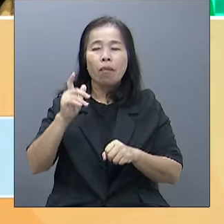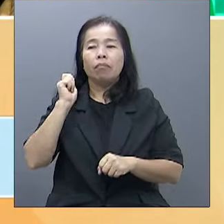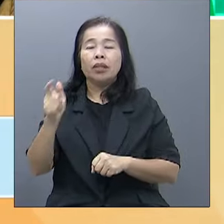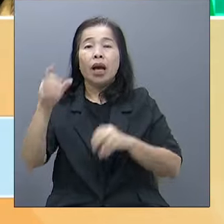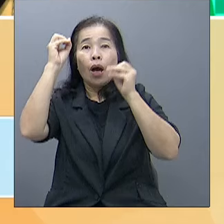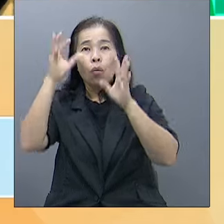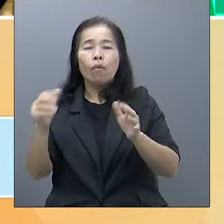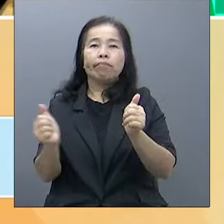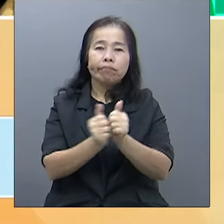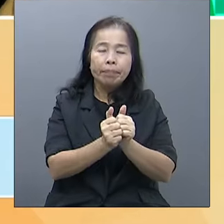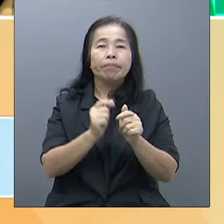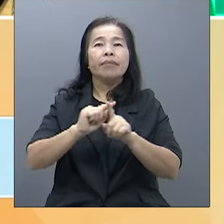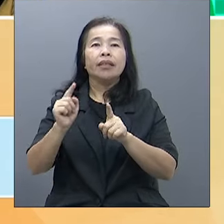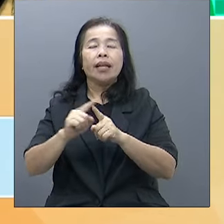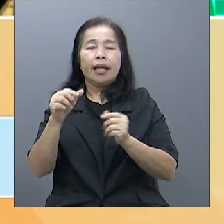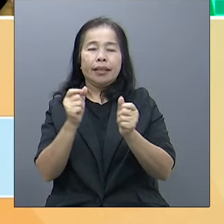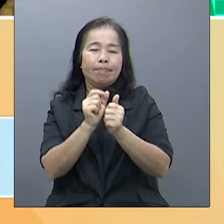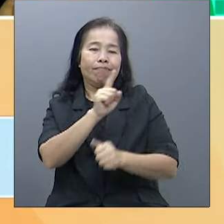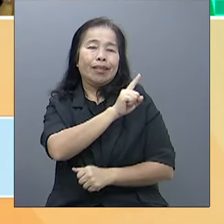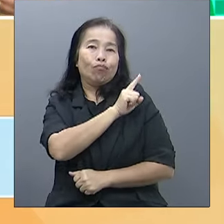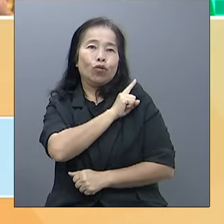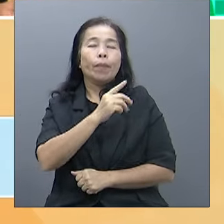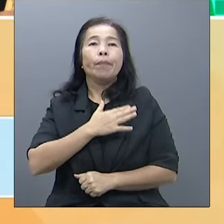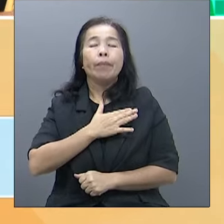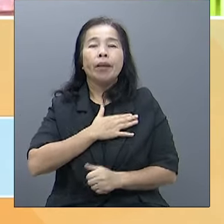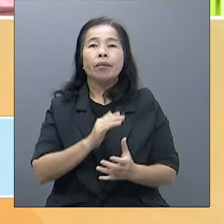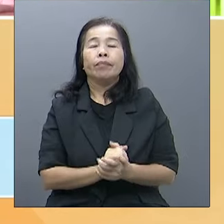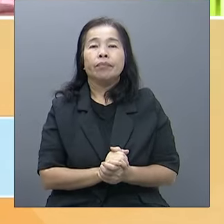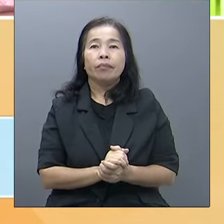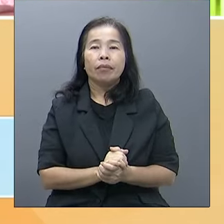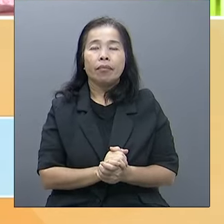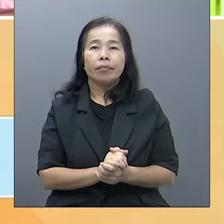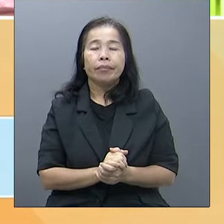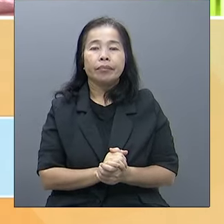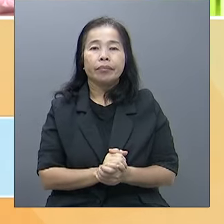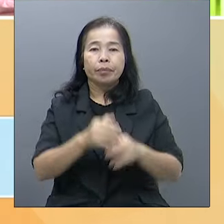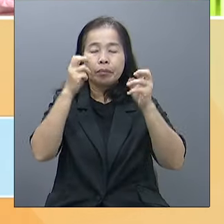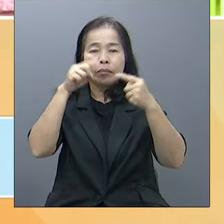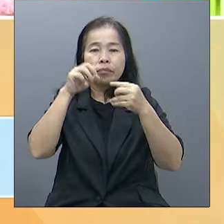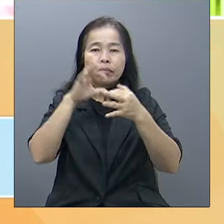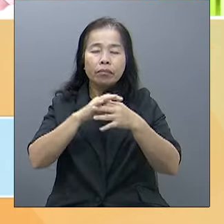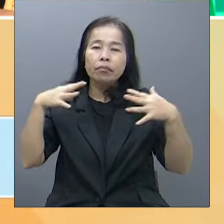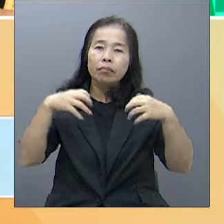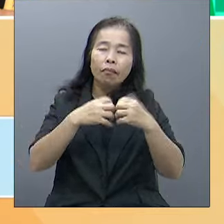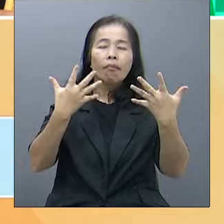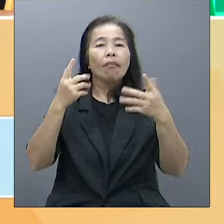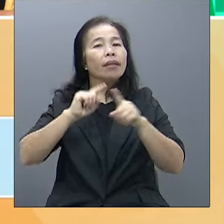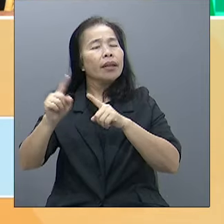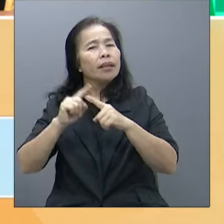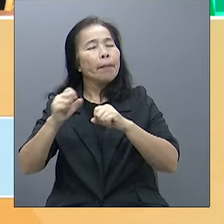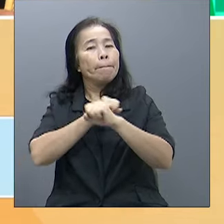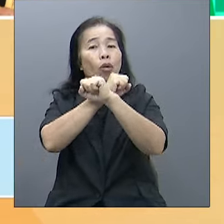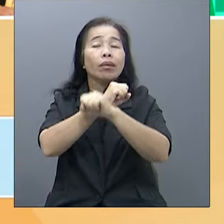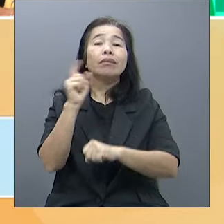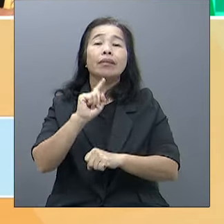ให้อันนี้ก็เป็นอำนาจหน้าที่ที่เขาพอให้ได้บ้าง แล้วถ้าเป็นประเด็นเรื่องของอุบัติเหตุล่ะคะป้องกันกัน เรื่องอุบัติเหตุนี่คือตอนนี้เ